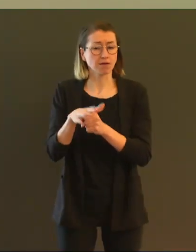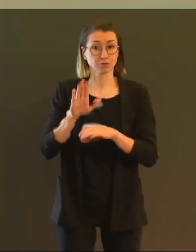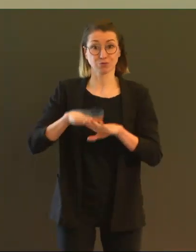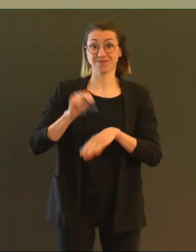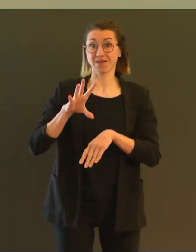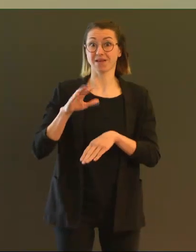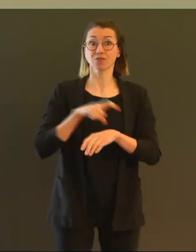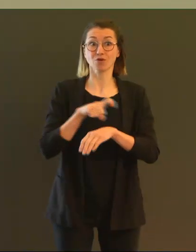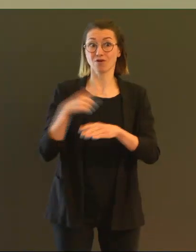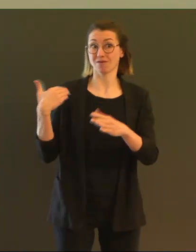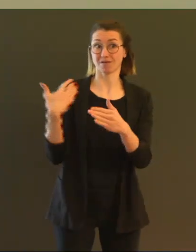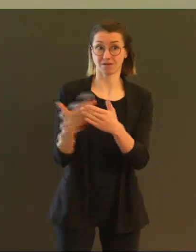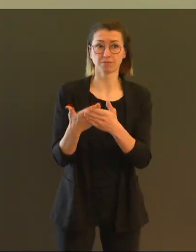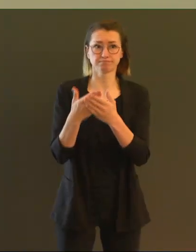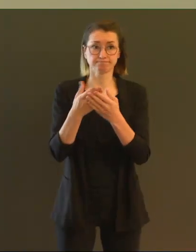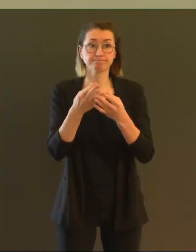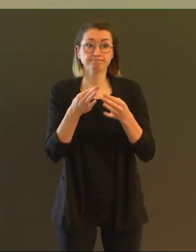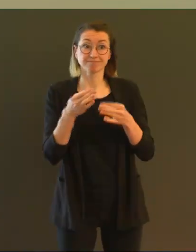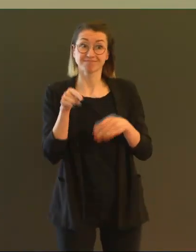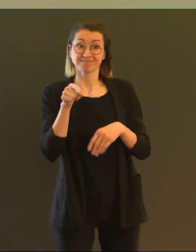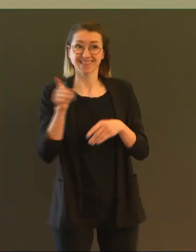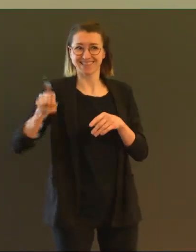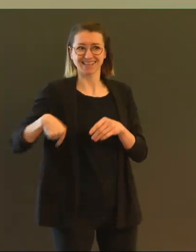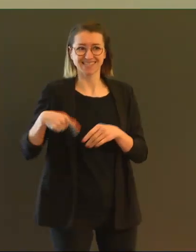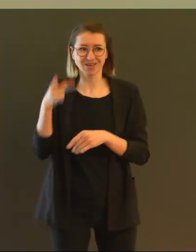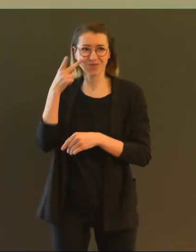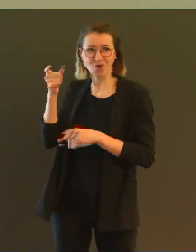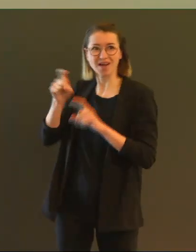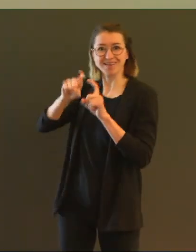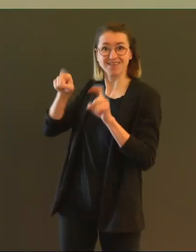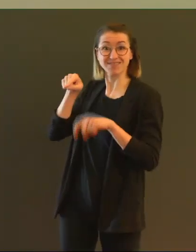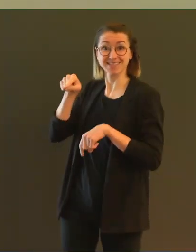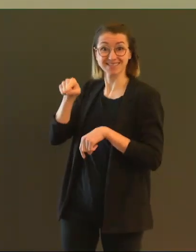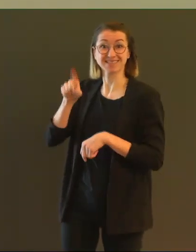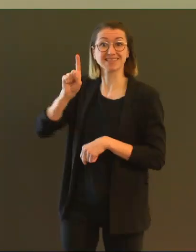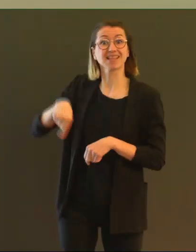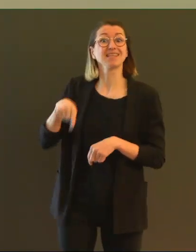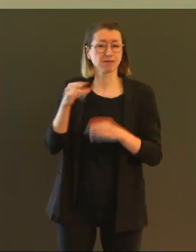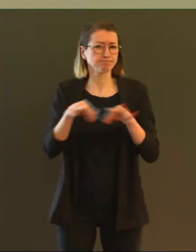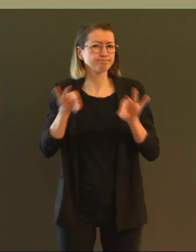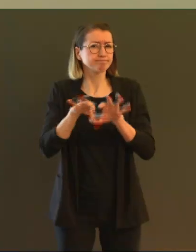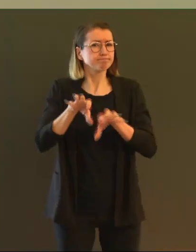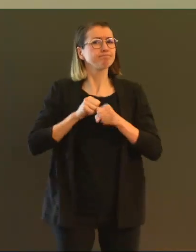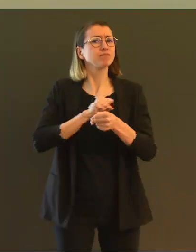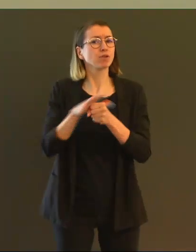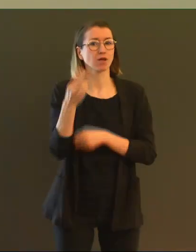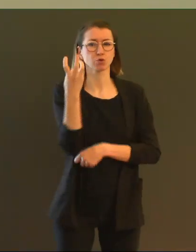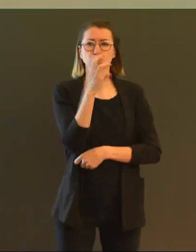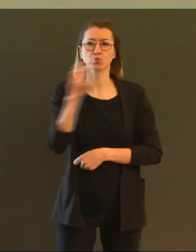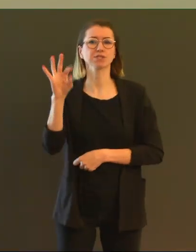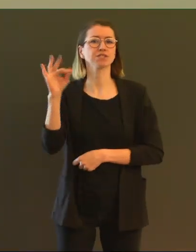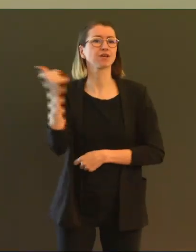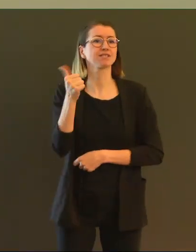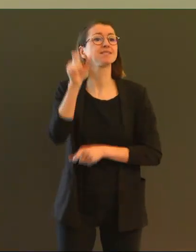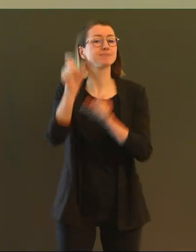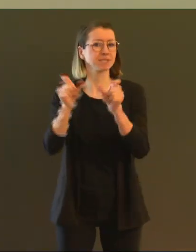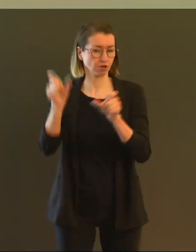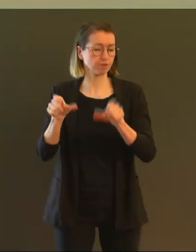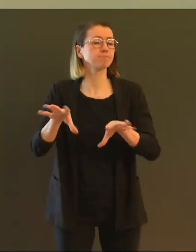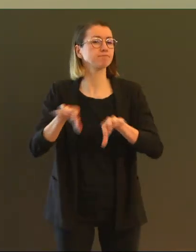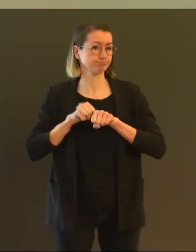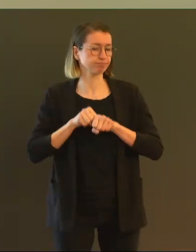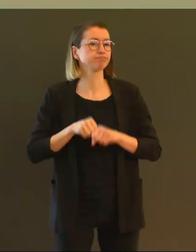c'est la dernière petite barre sur le graphique que vous voyez, 356 nouveaux cas. Ceci